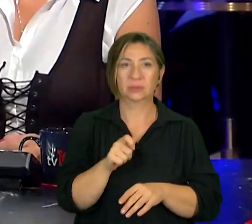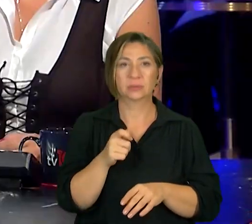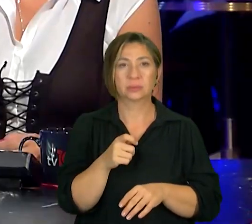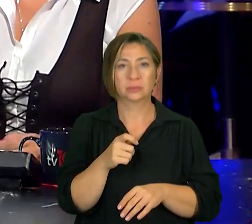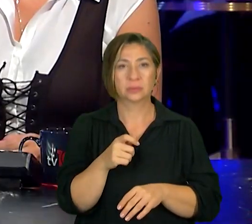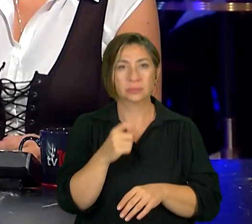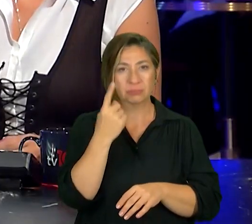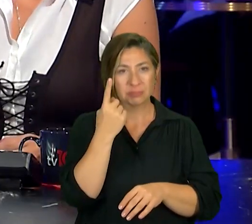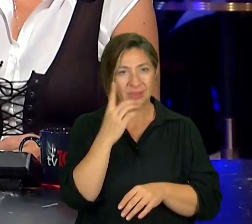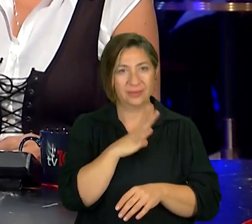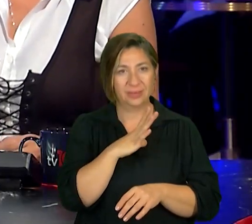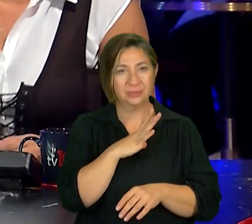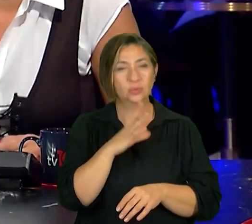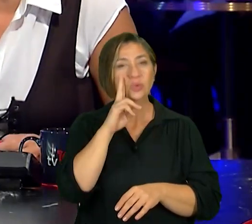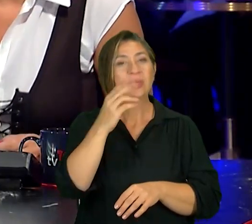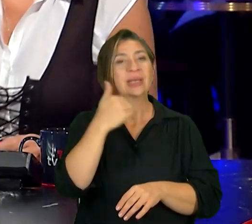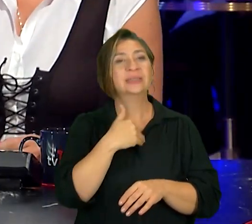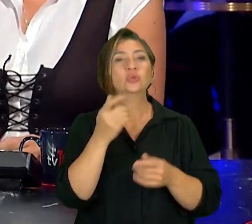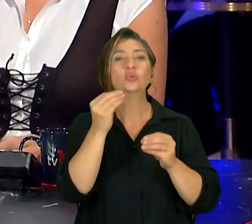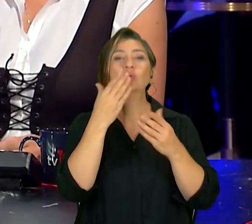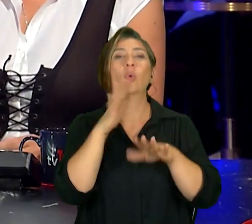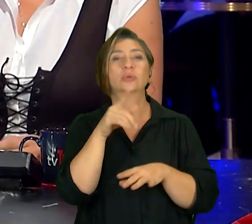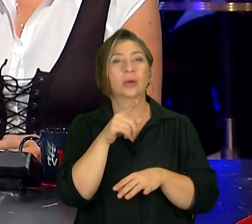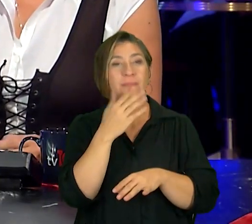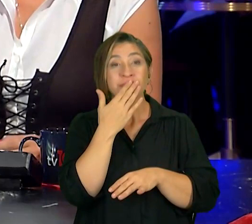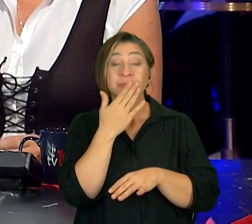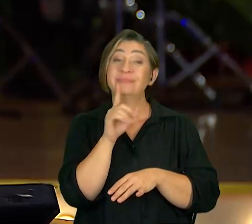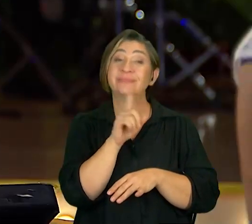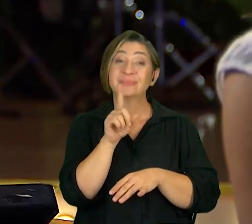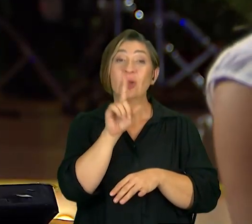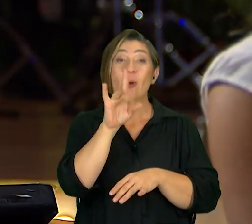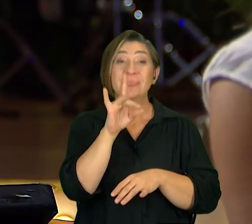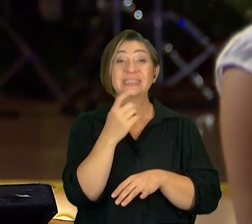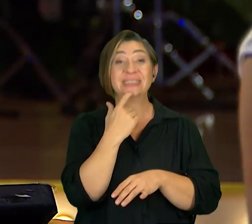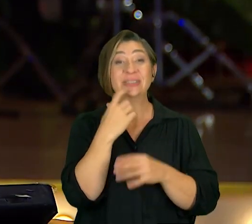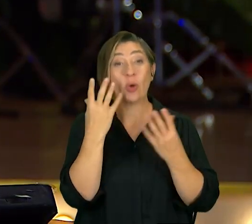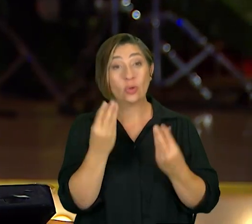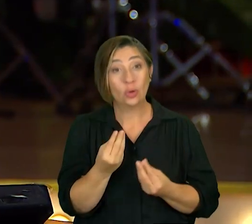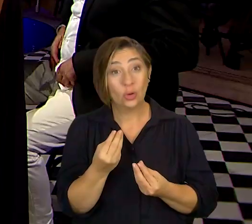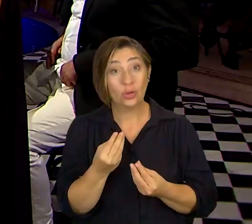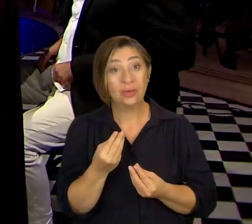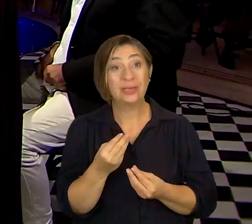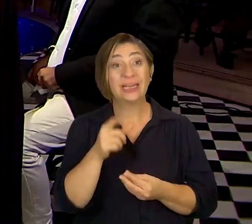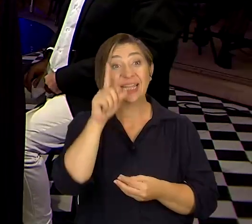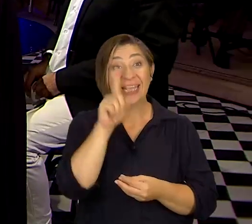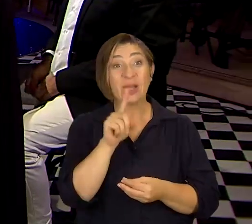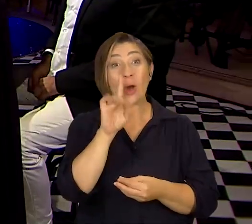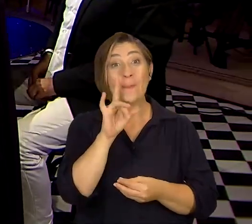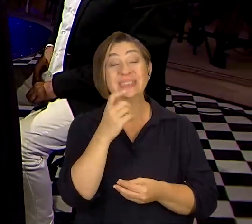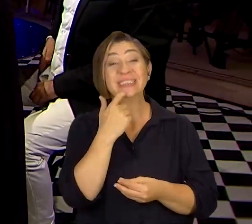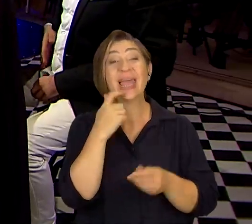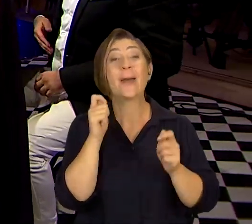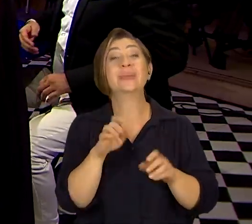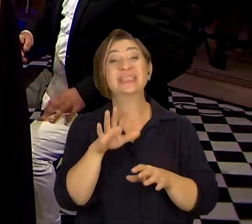Yaptılar. Yapmış mıydınız? Bana son geldiğinizde yapmamıştınız. Ne zaman işte yaptınız? İşte hayır 15 yaşında oldular. Yani 15 yaşında mı oldular? İlk 15 sene yapmadık.